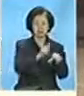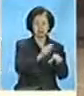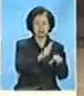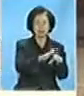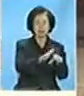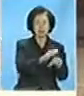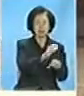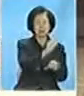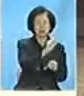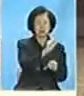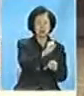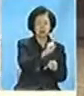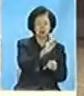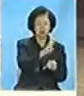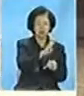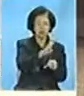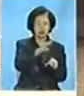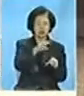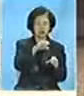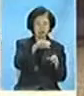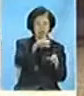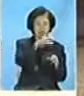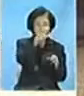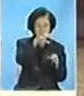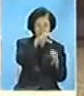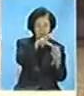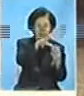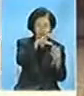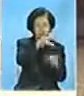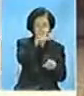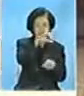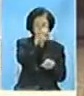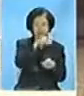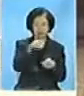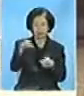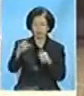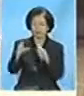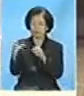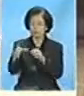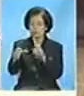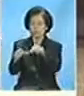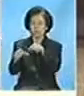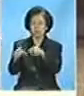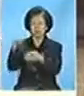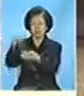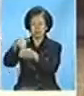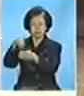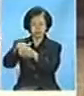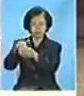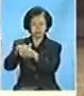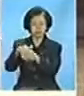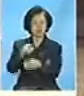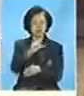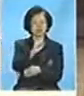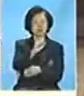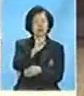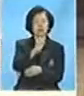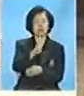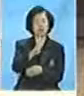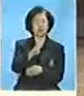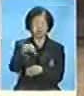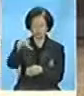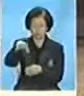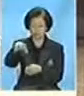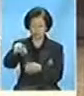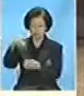สภาจากการสรรหาอีกฝั่งหนึ่งเราเป็นสมาชิกวุฒิสภาจากการเลือกตั้งสมาชิกวุฒิสภาจากการเลือกตั้งแ